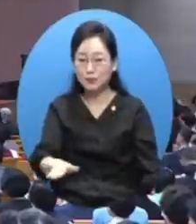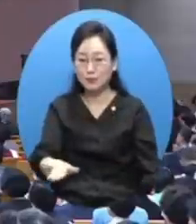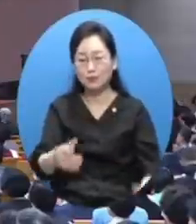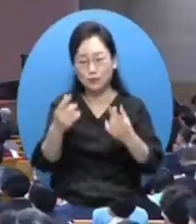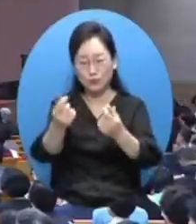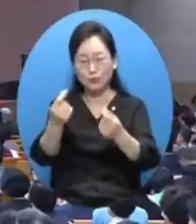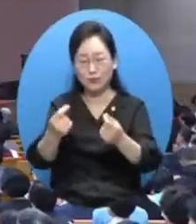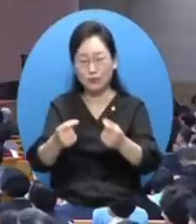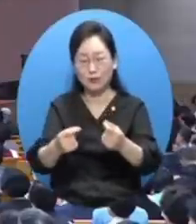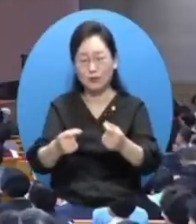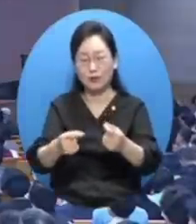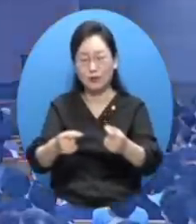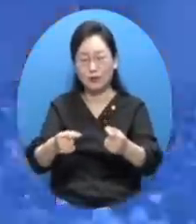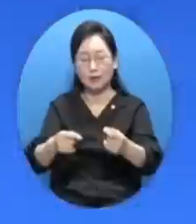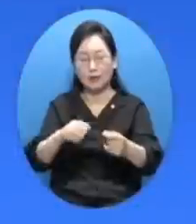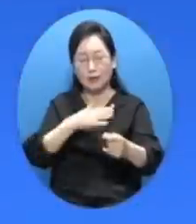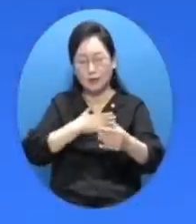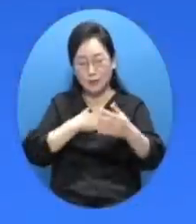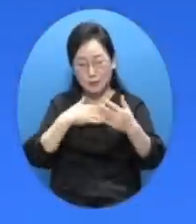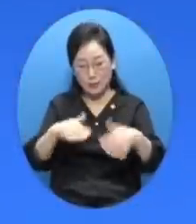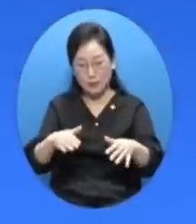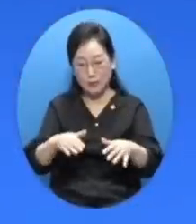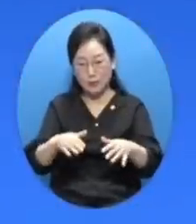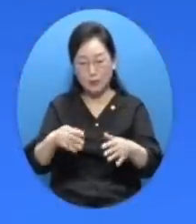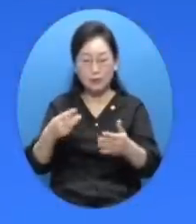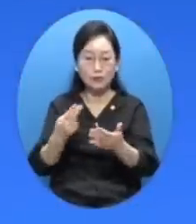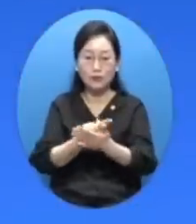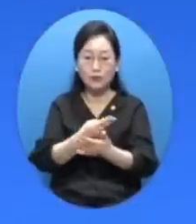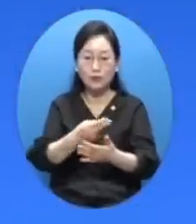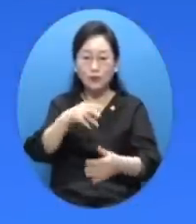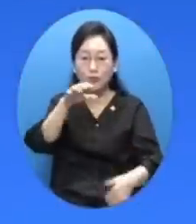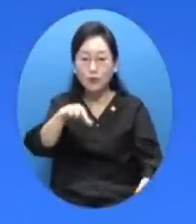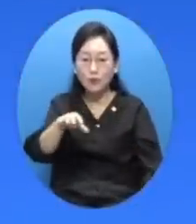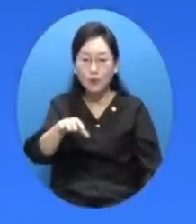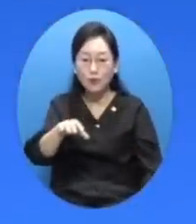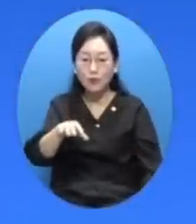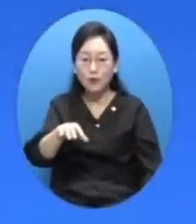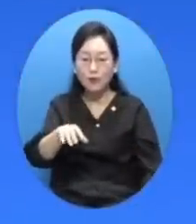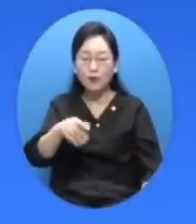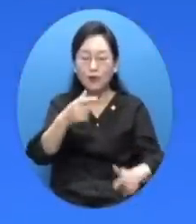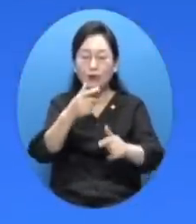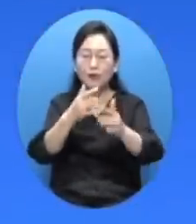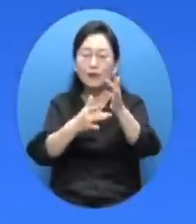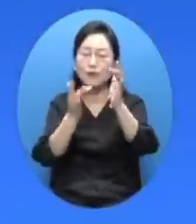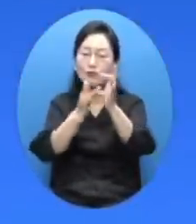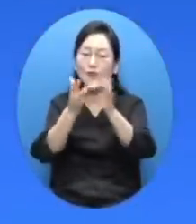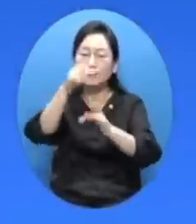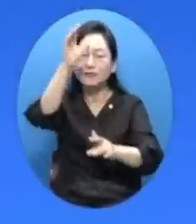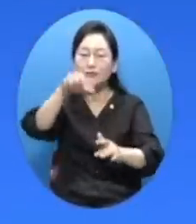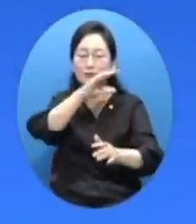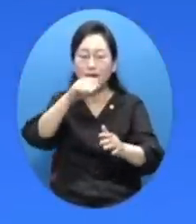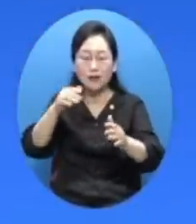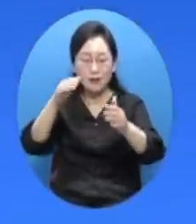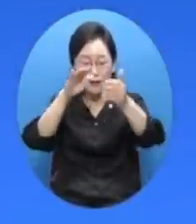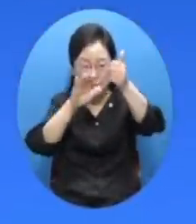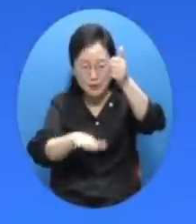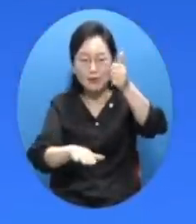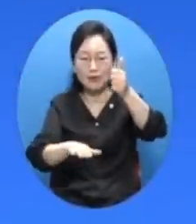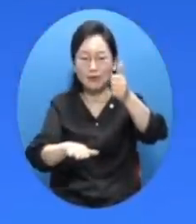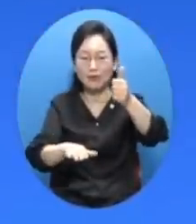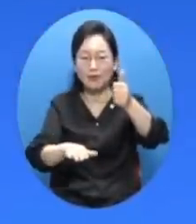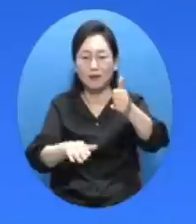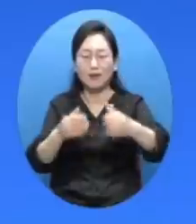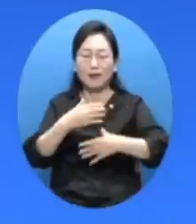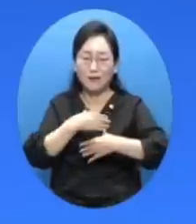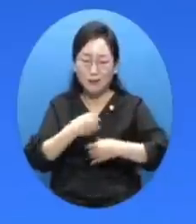쓰러져서 쉴 곳은 광야 로뎀나무 예수님의 십자가 그늘을 미신 것입니다. 예수님의 십자가 그늘이 우리의 유일한 안식처,